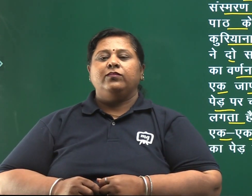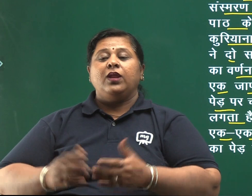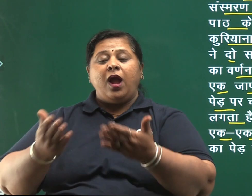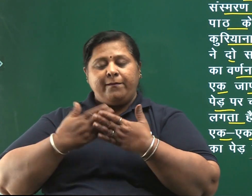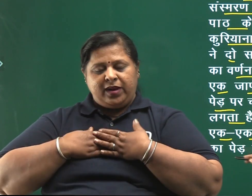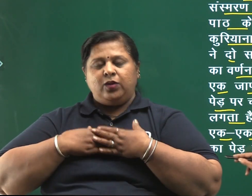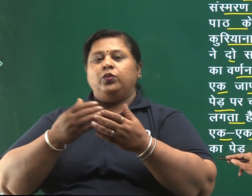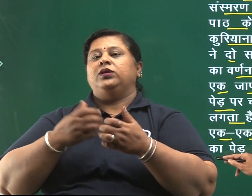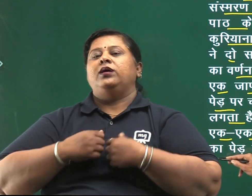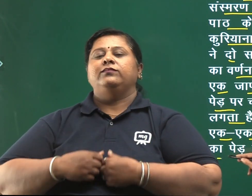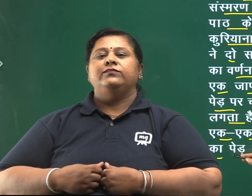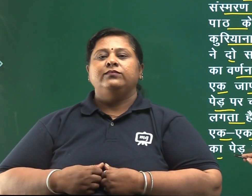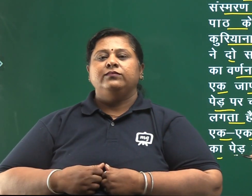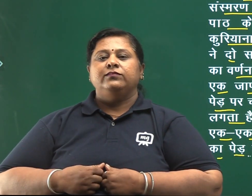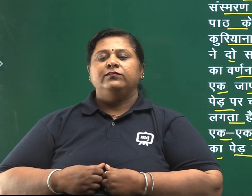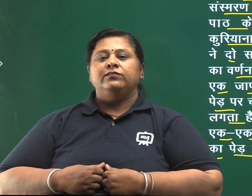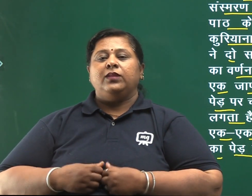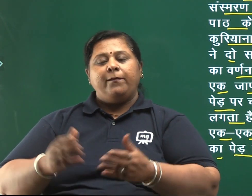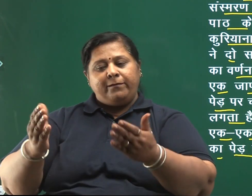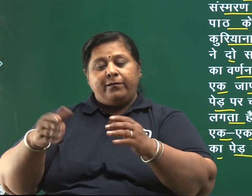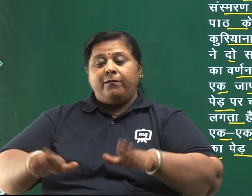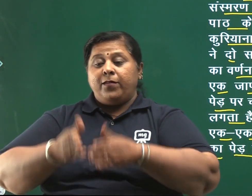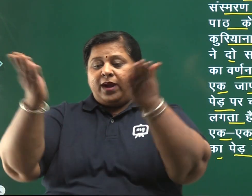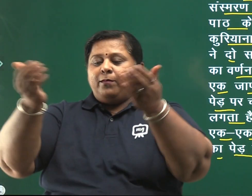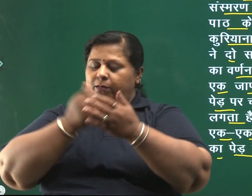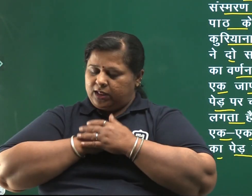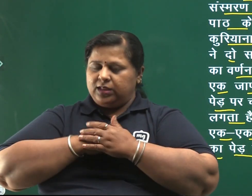अपने खुद का पेड़ मानता है।